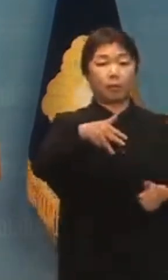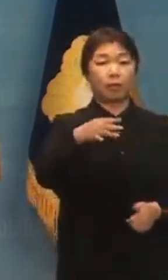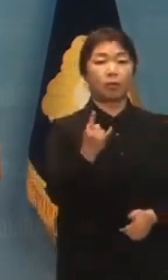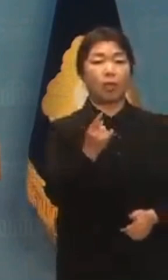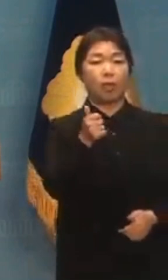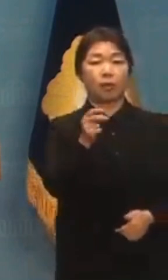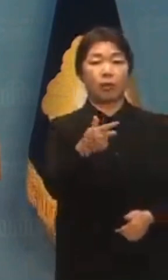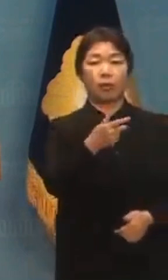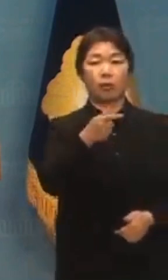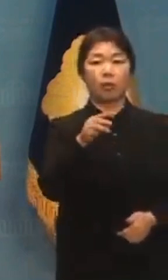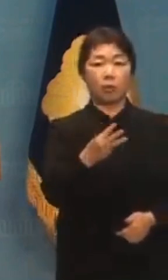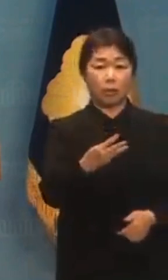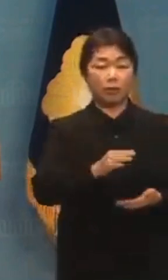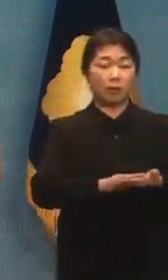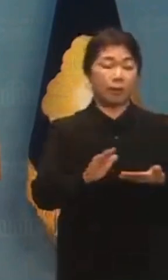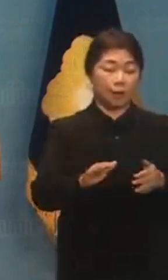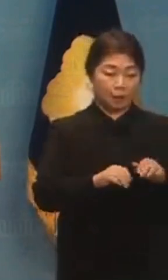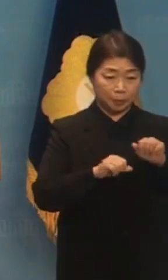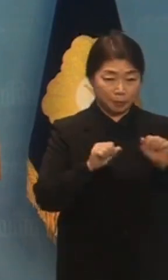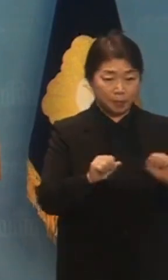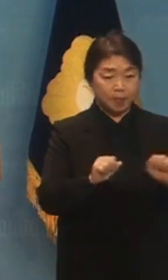현철입니다.